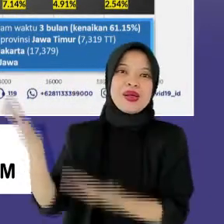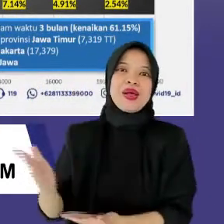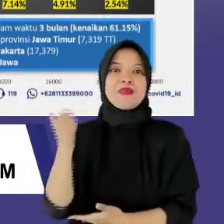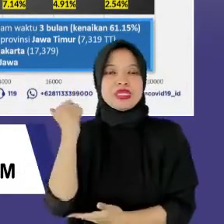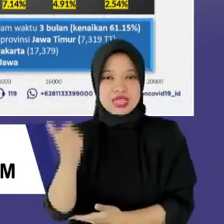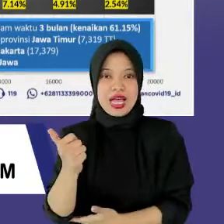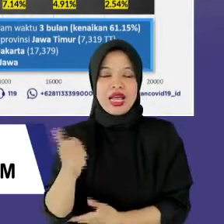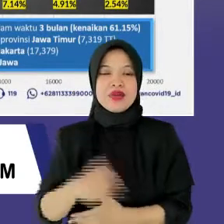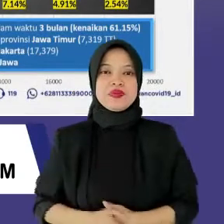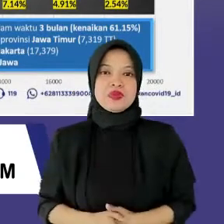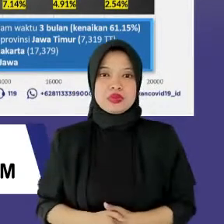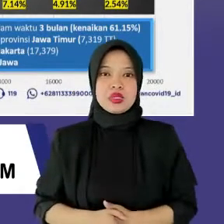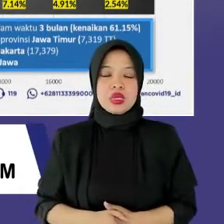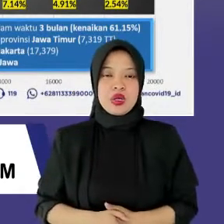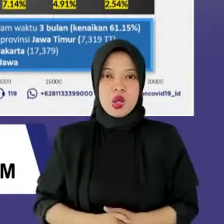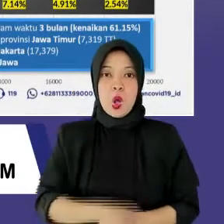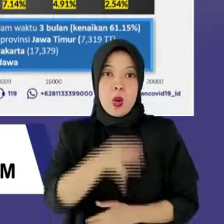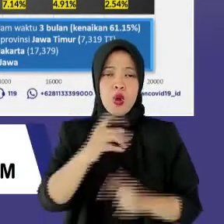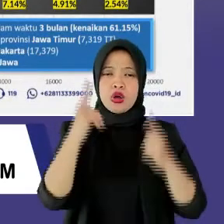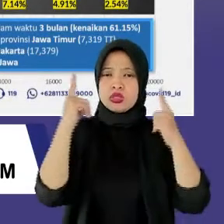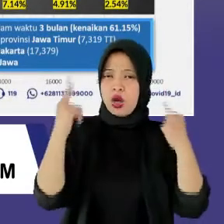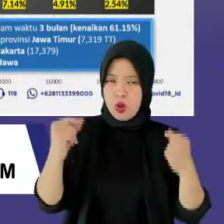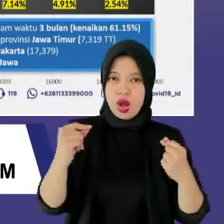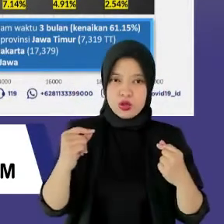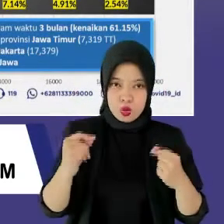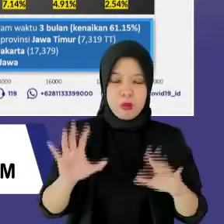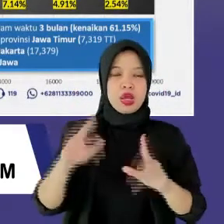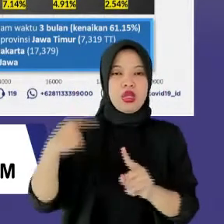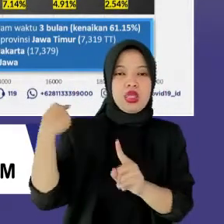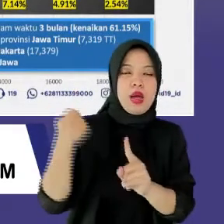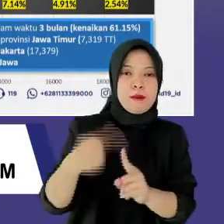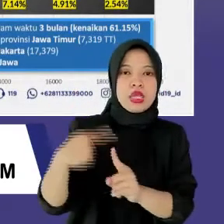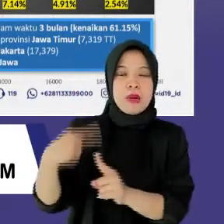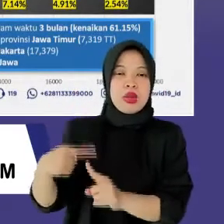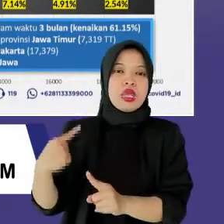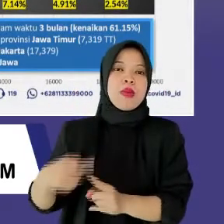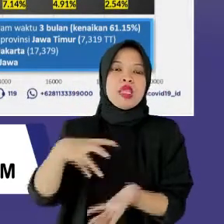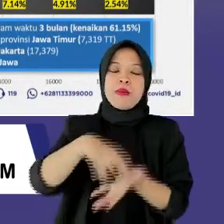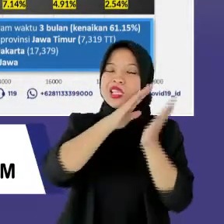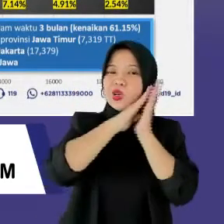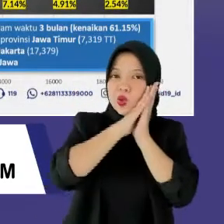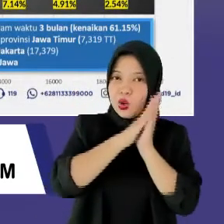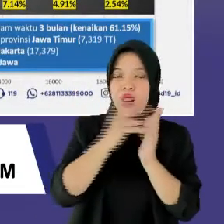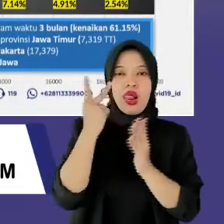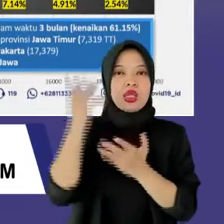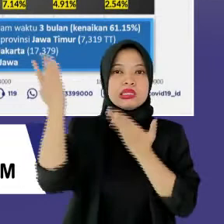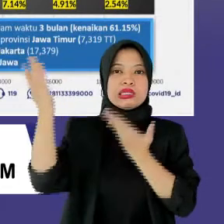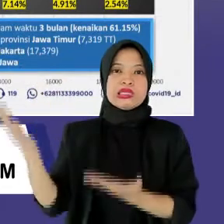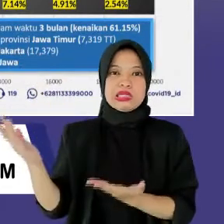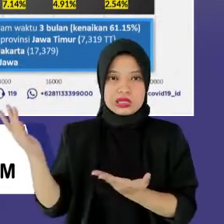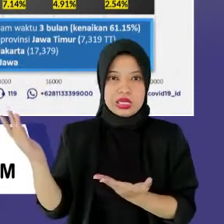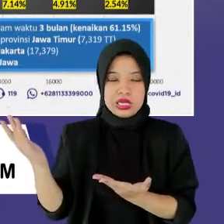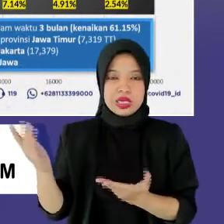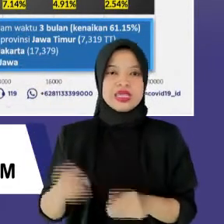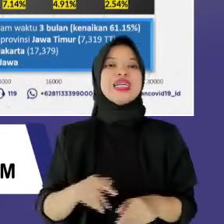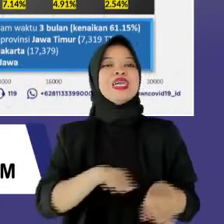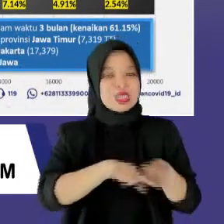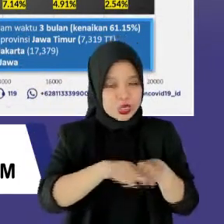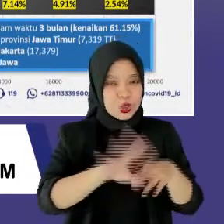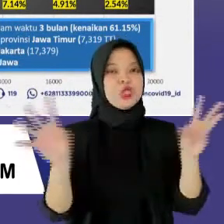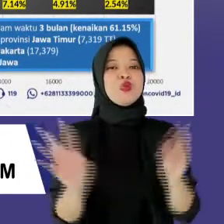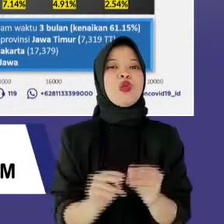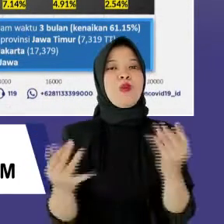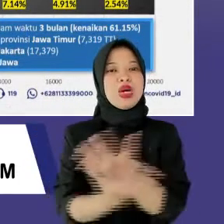memang secara jumlah Pulau Jawa ini paling banyak ya Dokter Lula kalau kita lihat dari grafik ini. Jadi kita bisa dengan penduduknya. Sesuai dengan